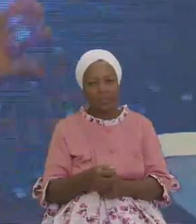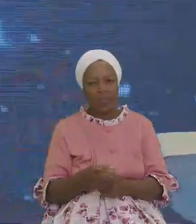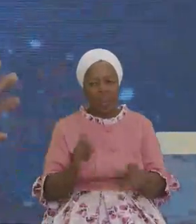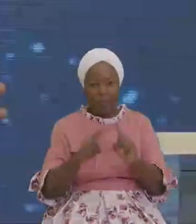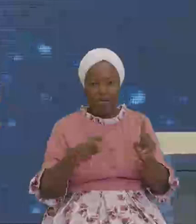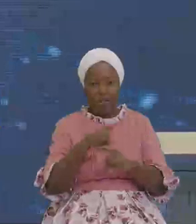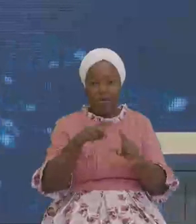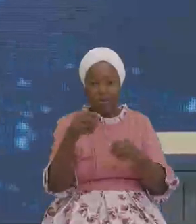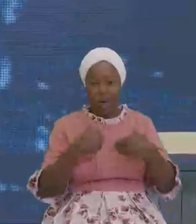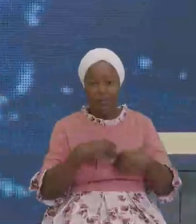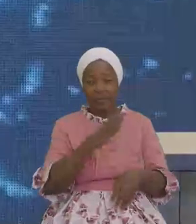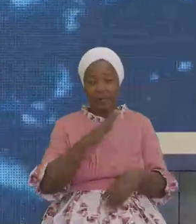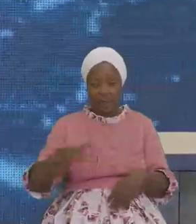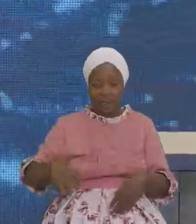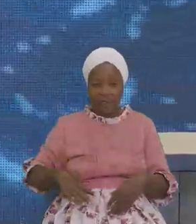Mais quand tu as Christ,